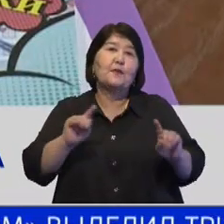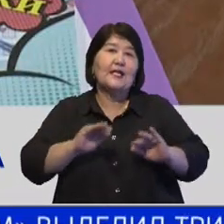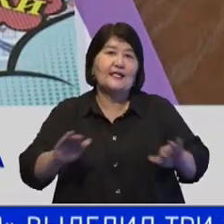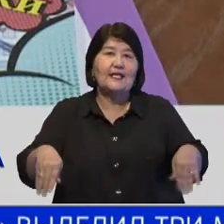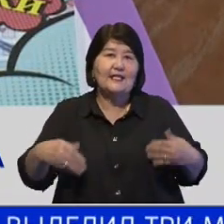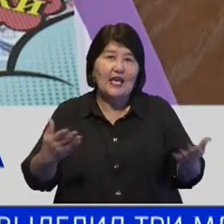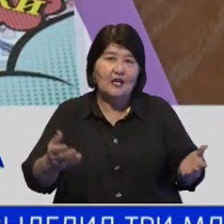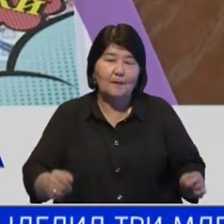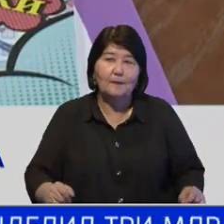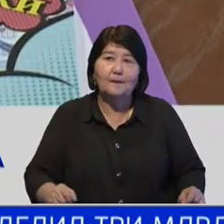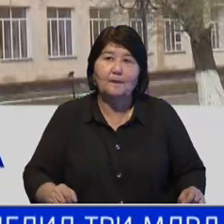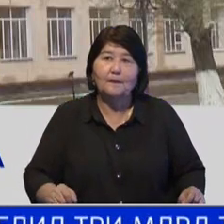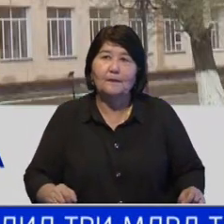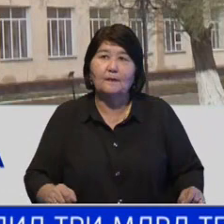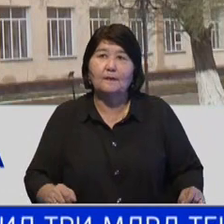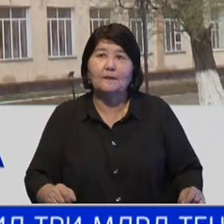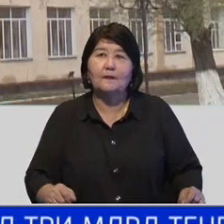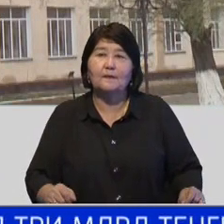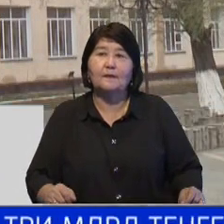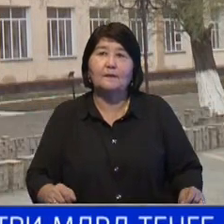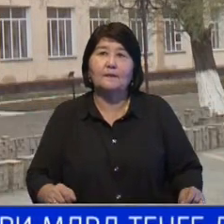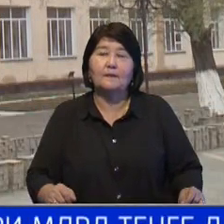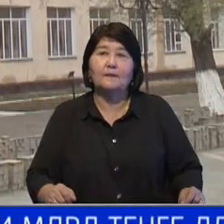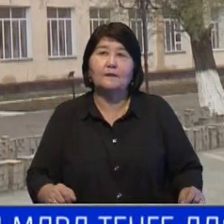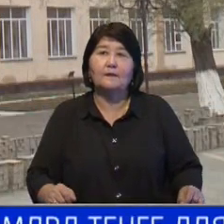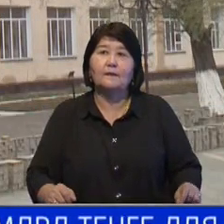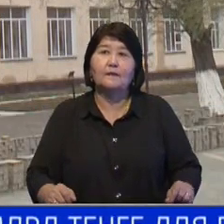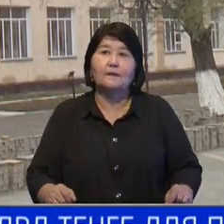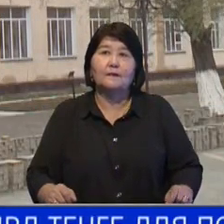детей Рамазан кхв телеканал рда